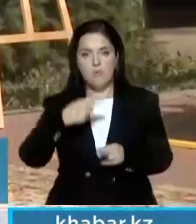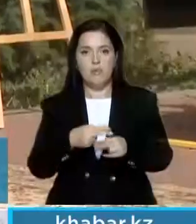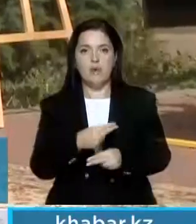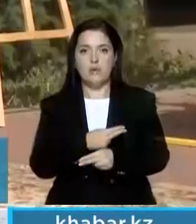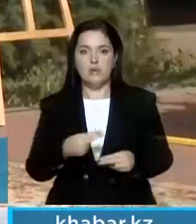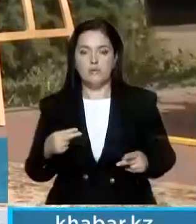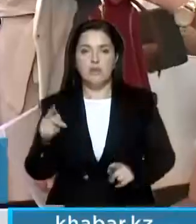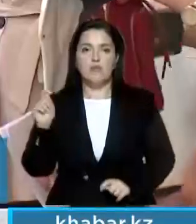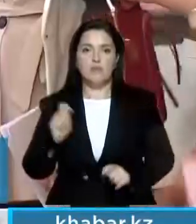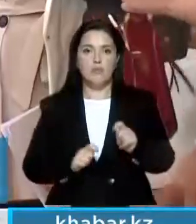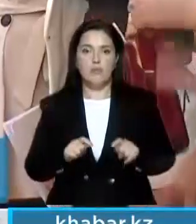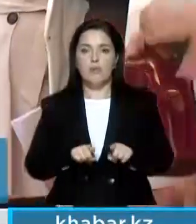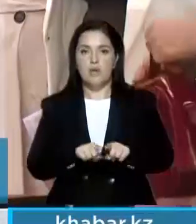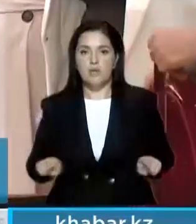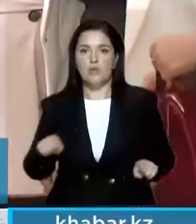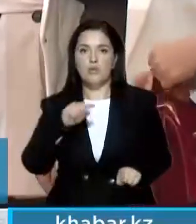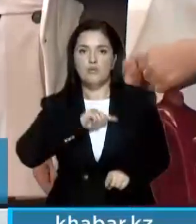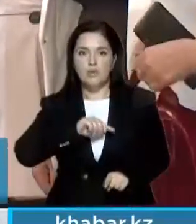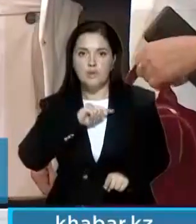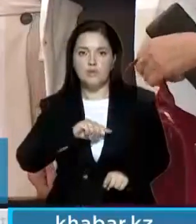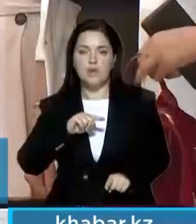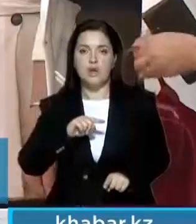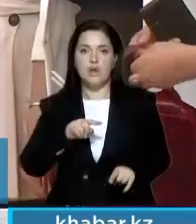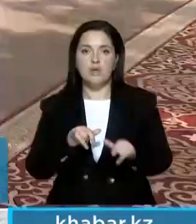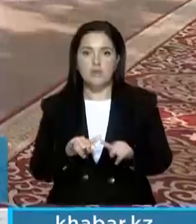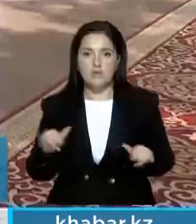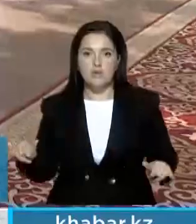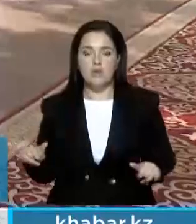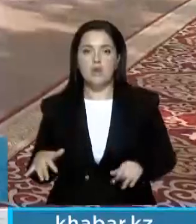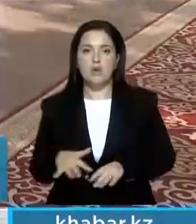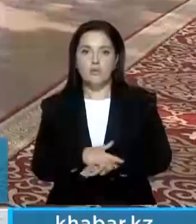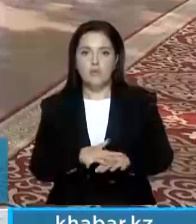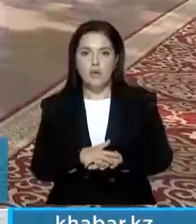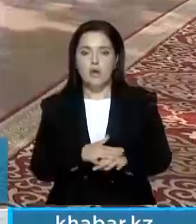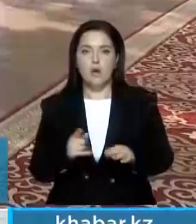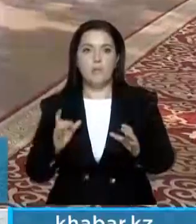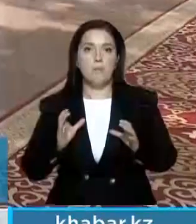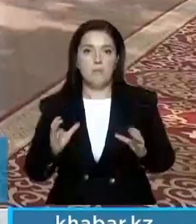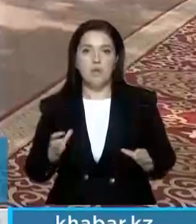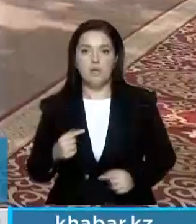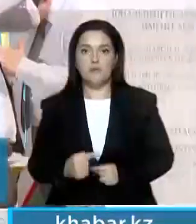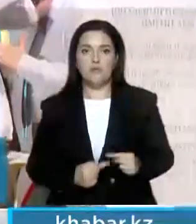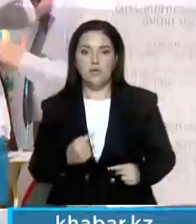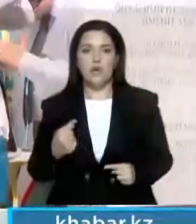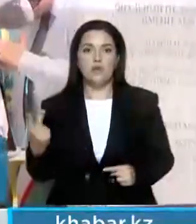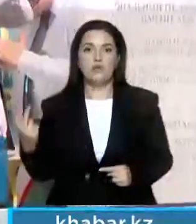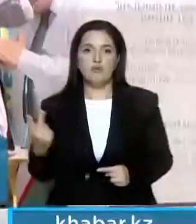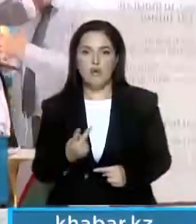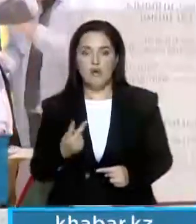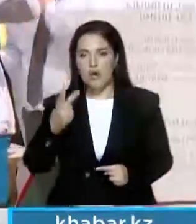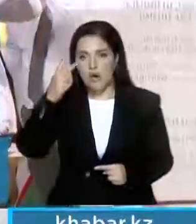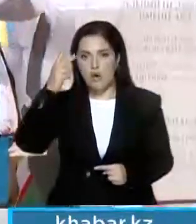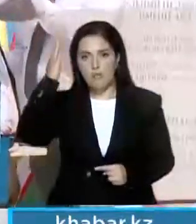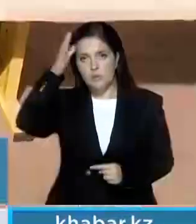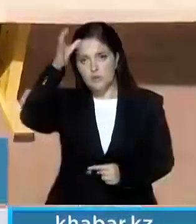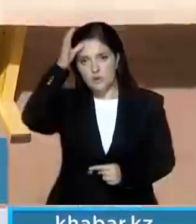Узбекистана. Основной темой форума стала пропаганда духовных и философских основ развития современного общества в контексте богатого наследия двух